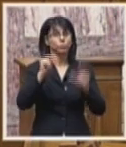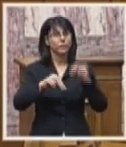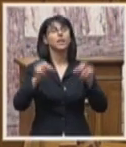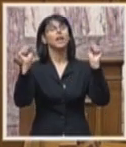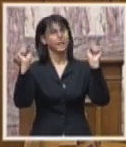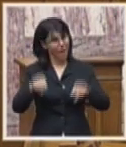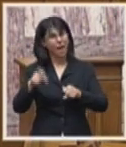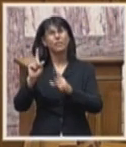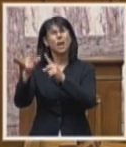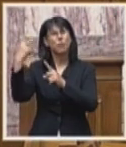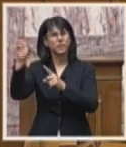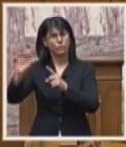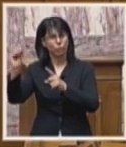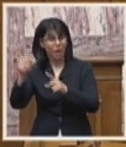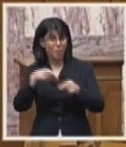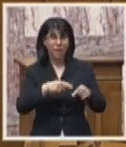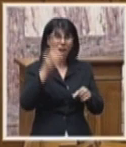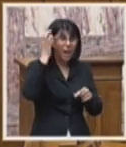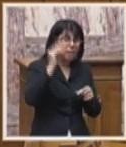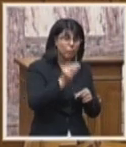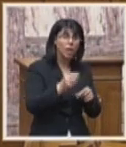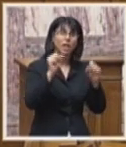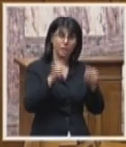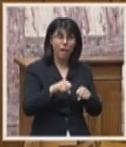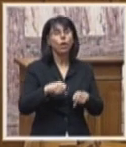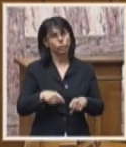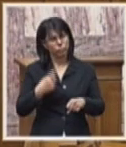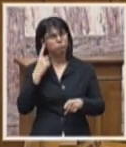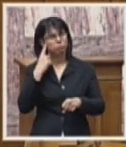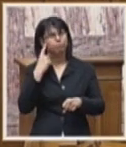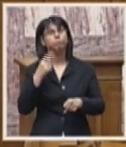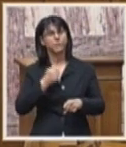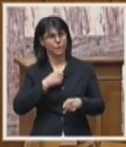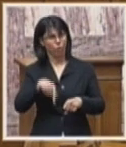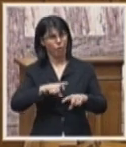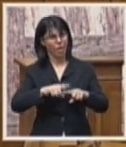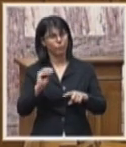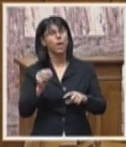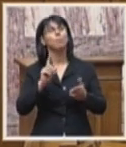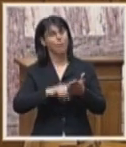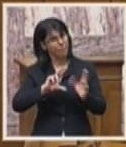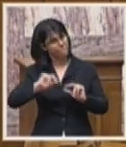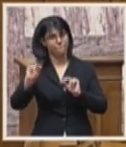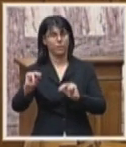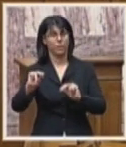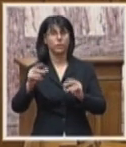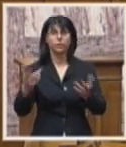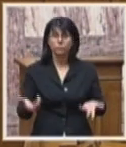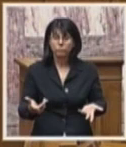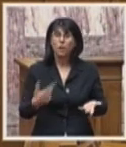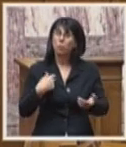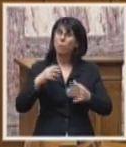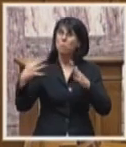της απόφασης. Θεωρώ ότι και το ελληνικό κοινοβούλιο αυτό θα πρέπει να κάνει. Μπορούμε λοιπόν να δώσουμε μάχες, μην